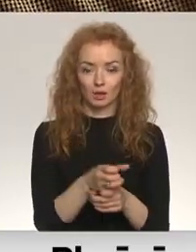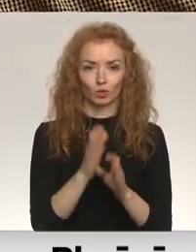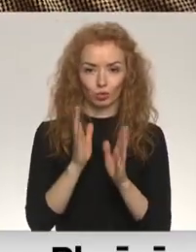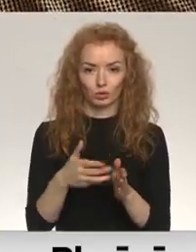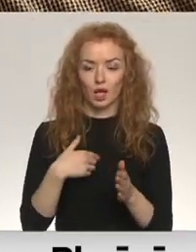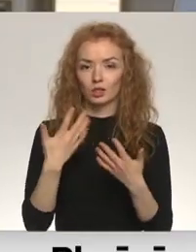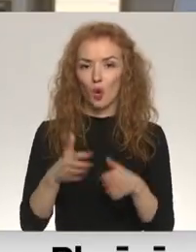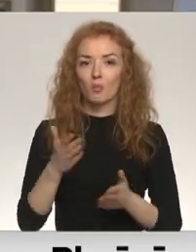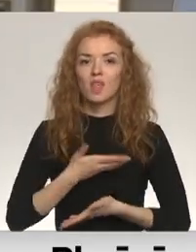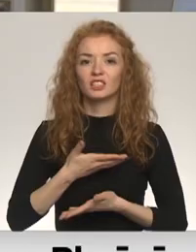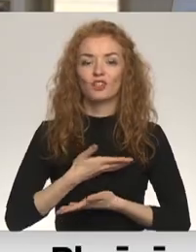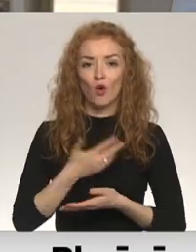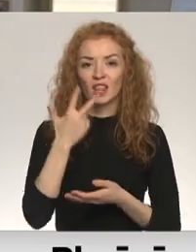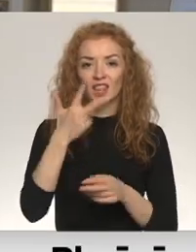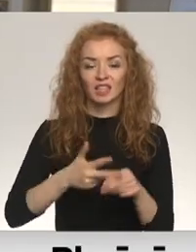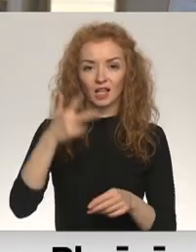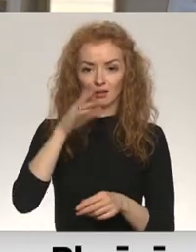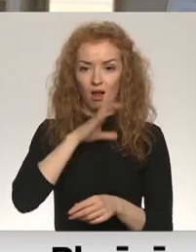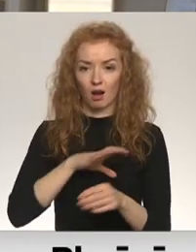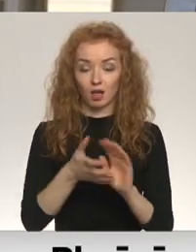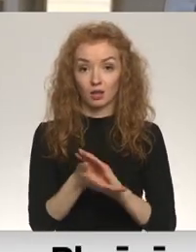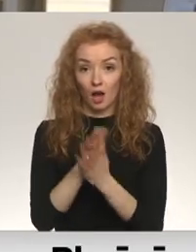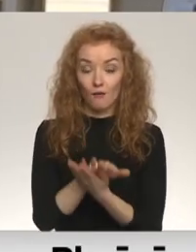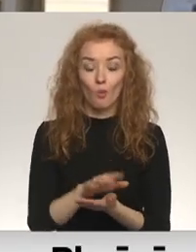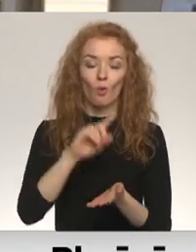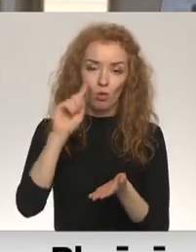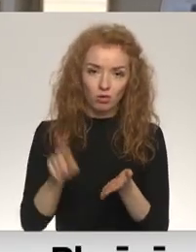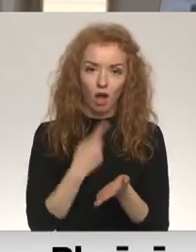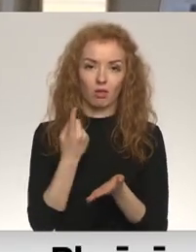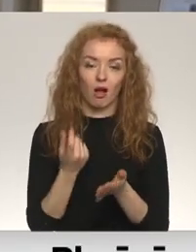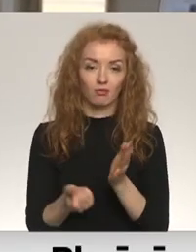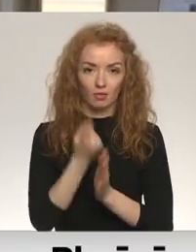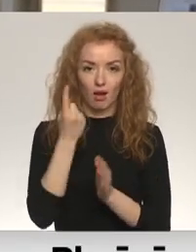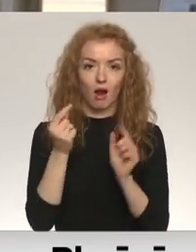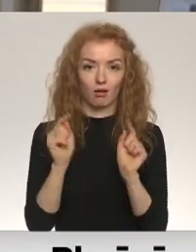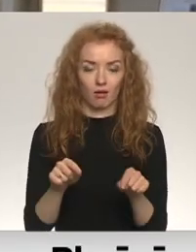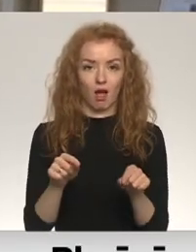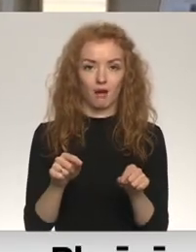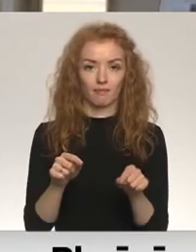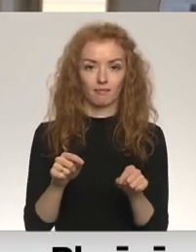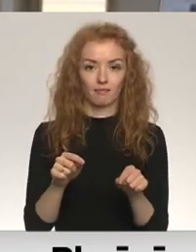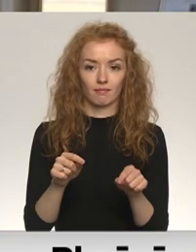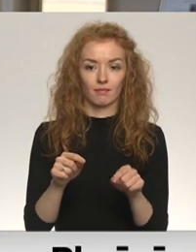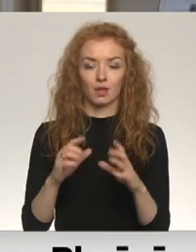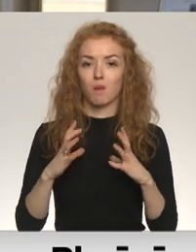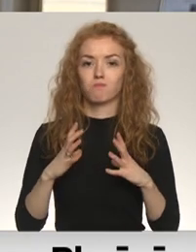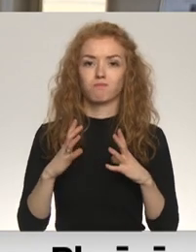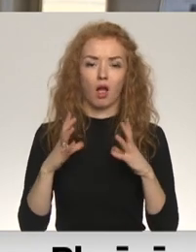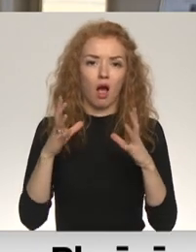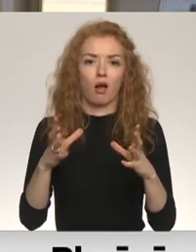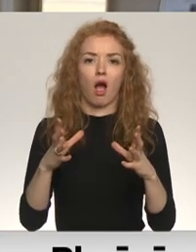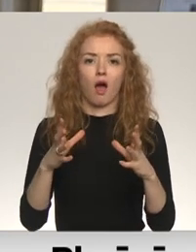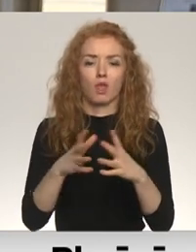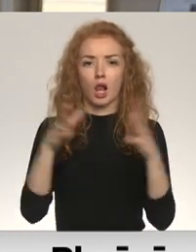esmu piedzīvojis 3 atalgojuma reformas, un kārtējo reizi sanāk tā, ka nu, bagātie iepšu